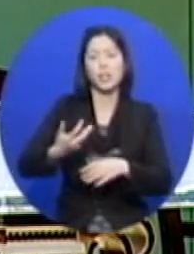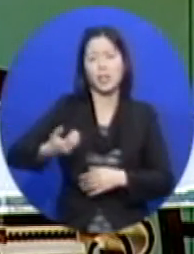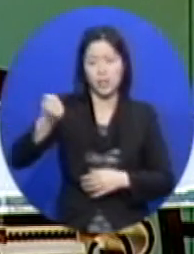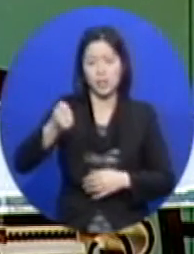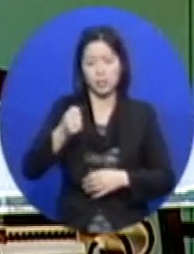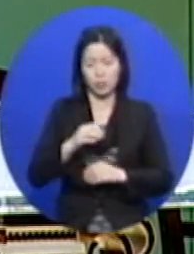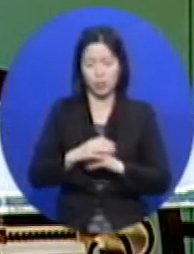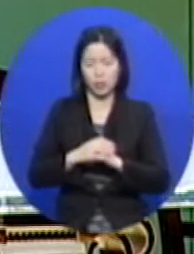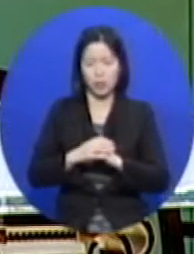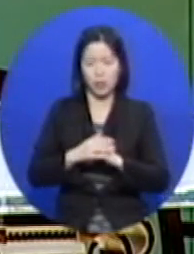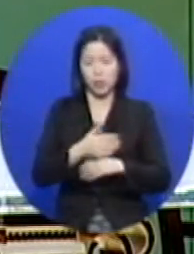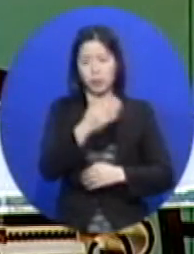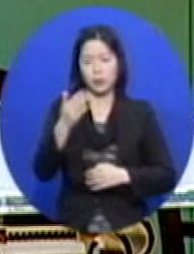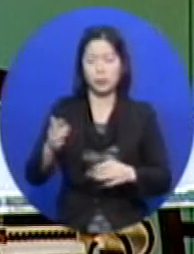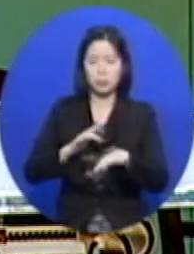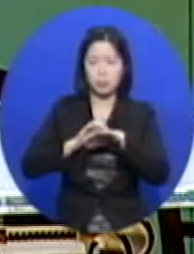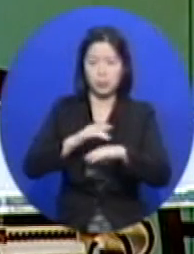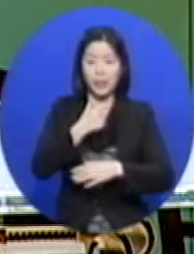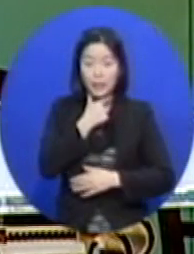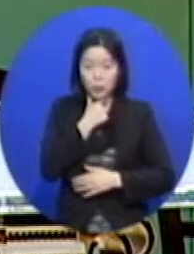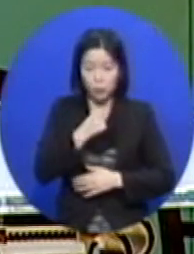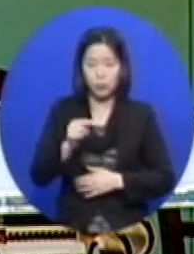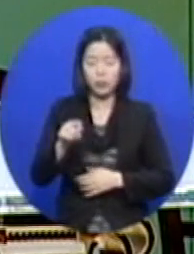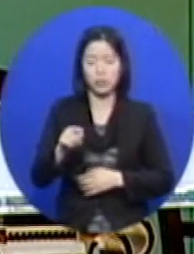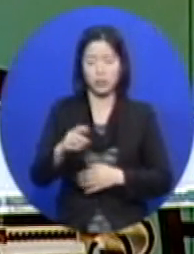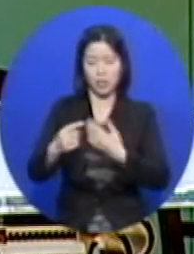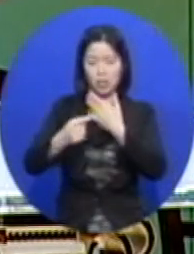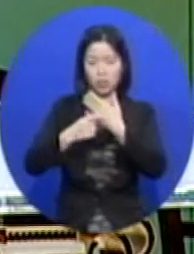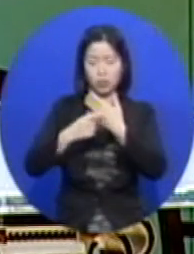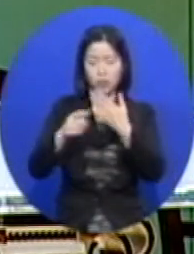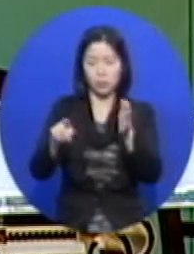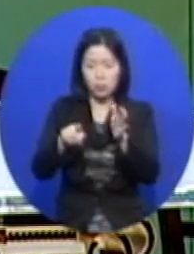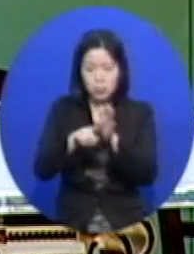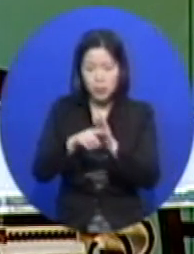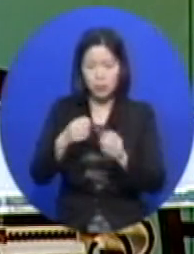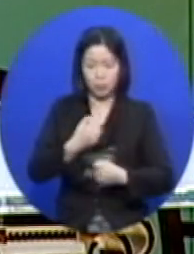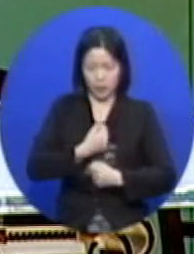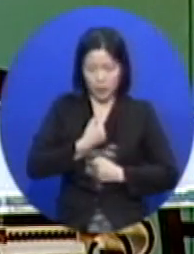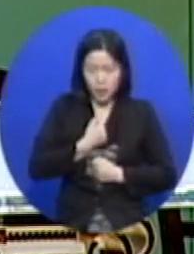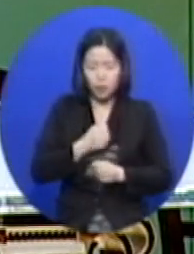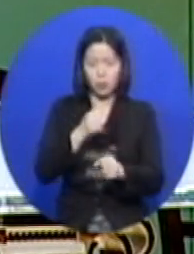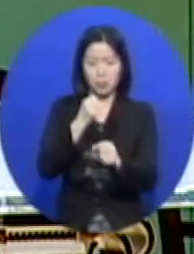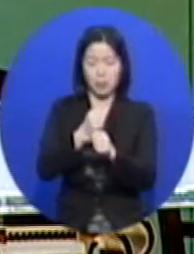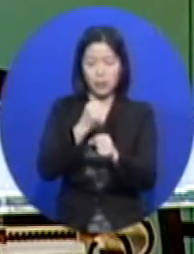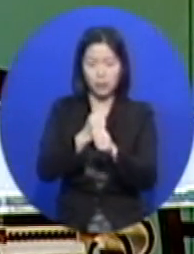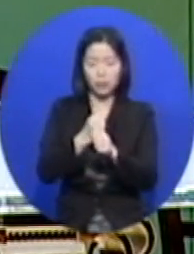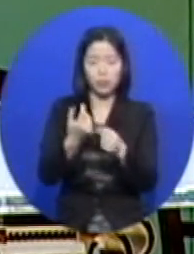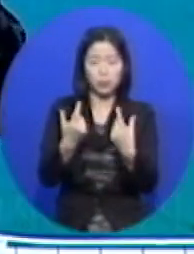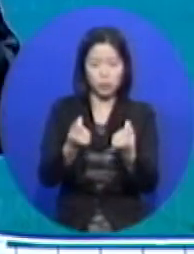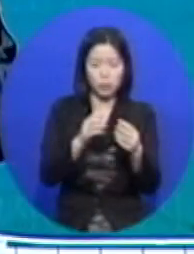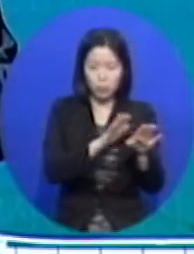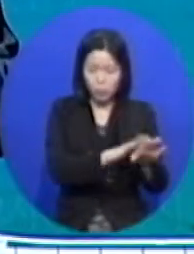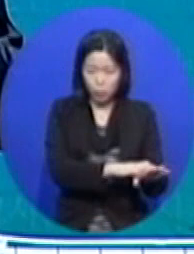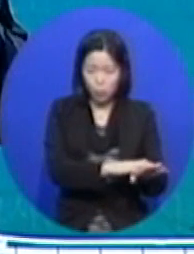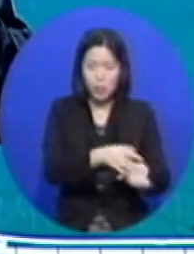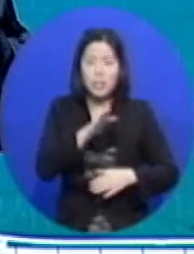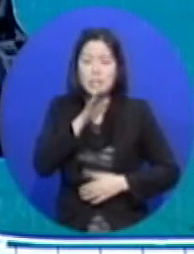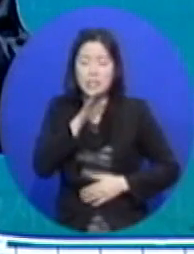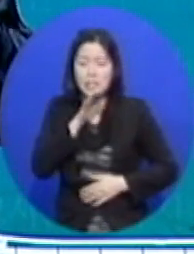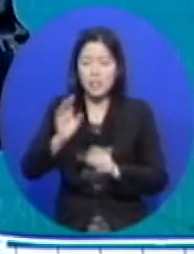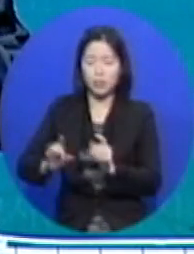노리는 거든요 우리가 겉으로는 믿음을 지키고 사는 것처럼 만들어 놓고 실제로는 전혀